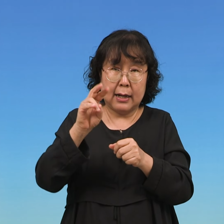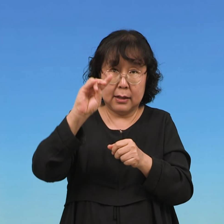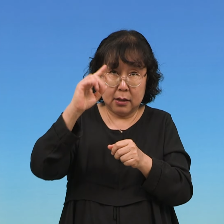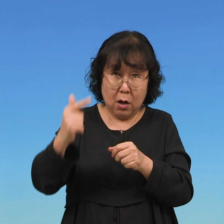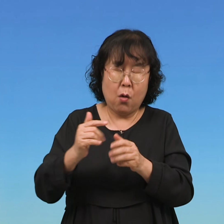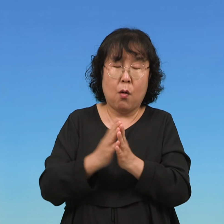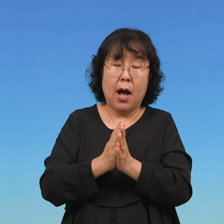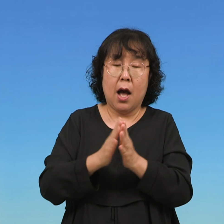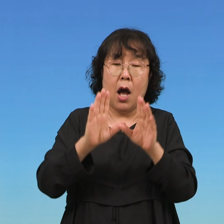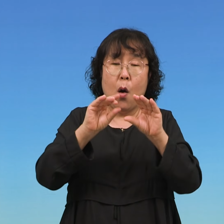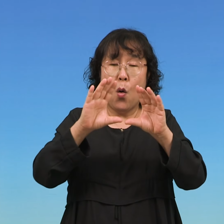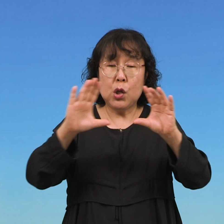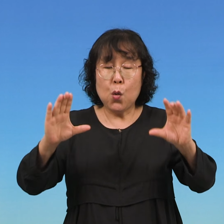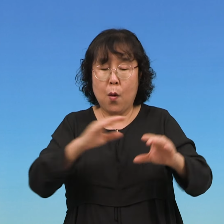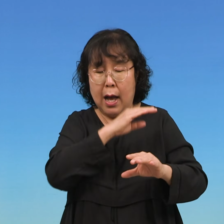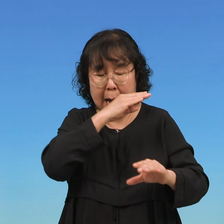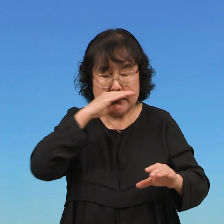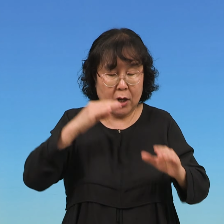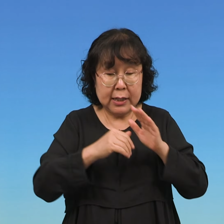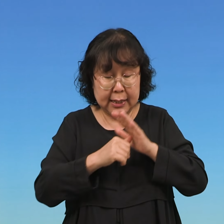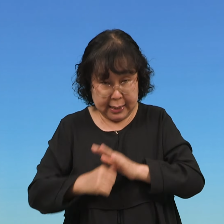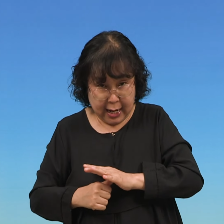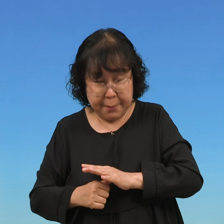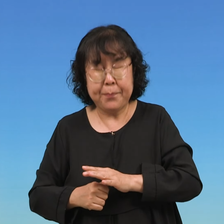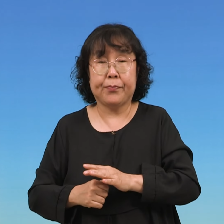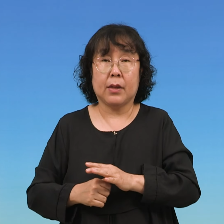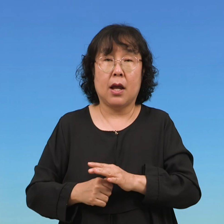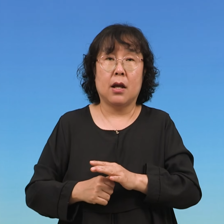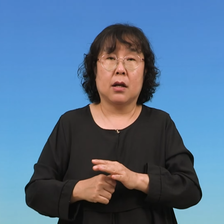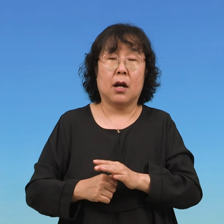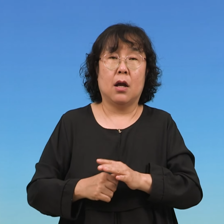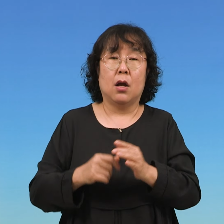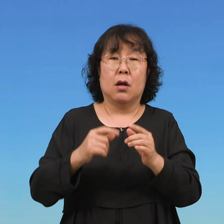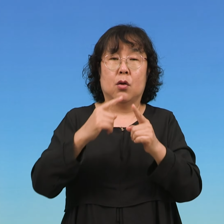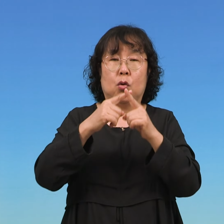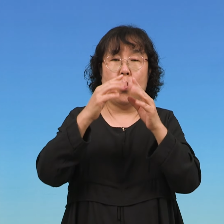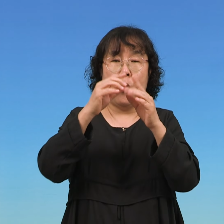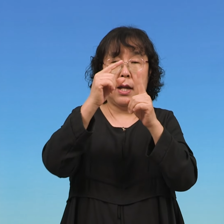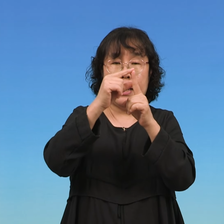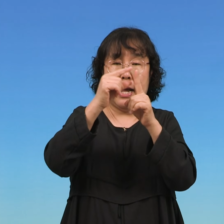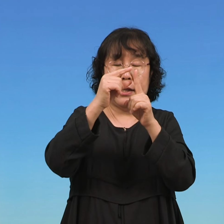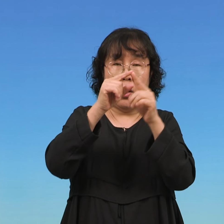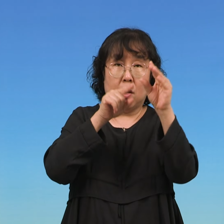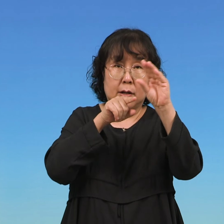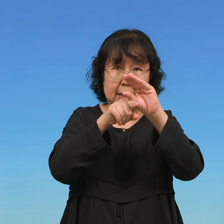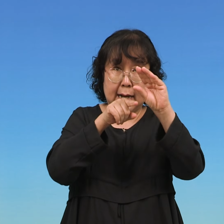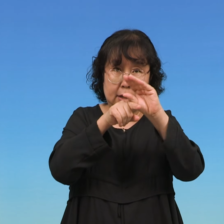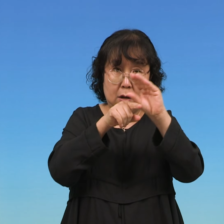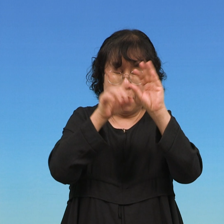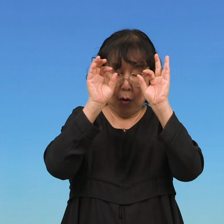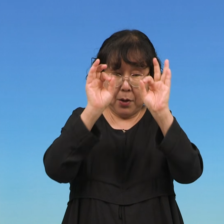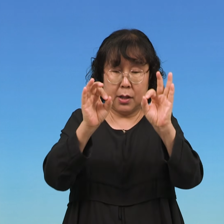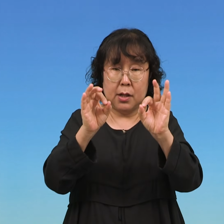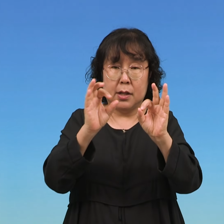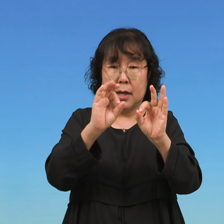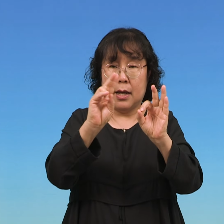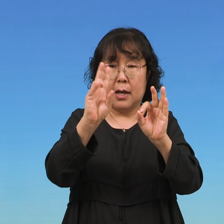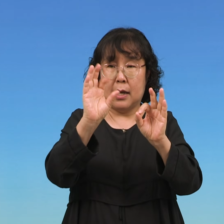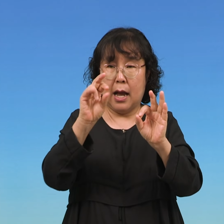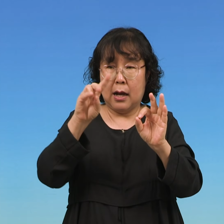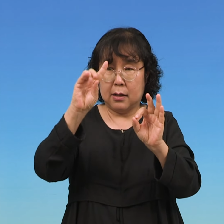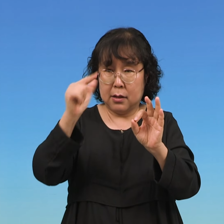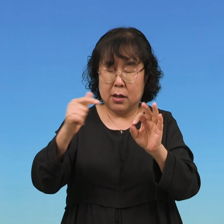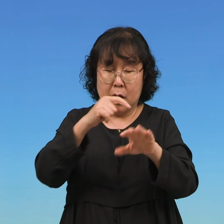절전이이 성령의 열매 중에 하나가 양선인데요 교회용은 사전을 뒤져보니까 여기에 나오는 양선을 이렇게